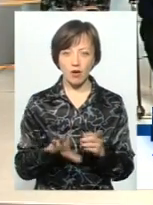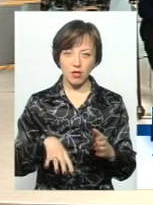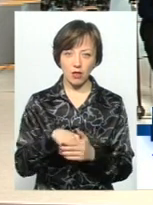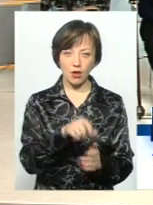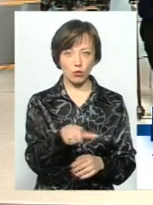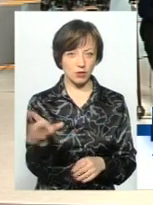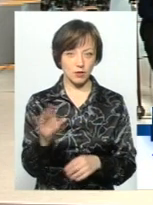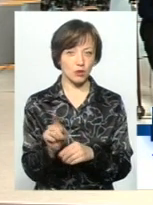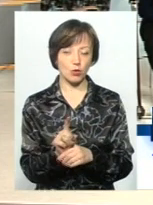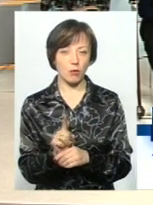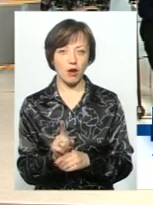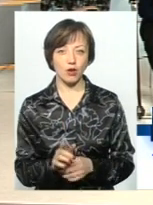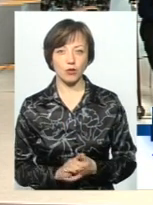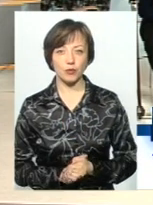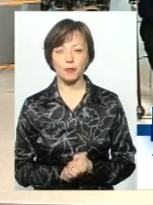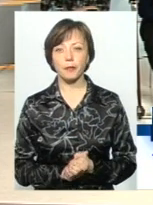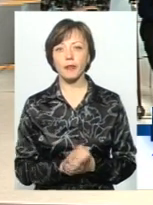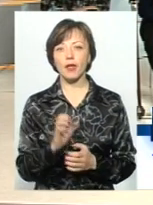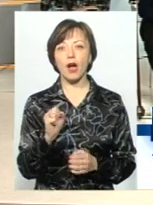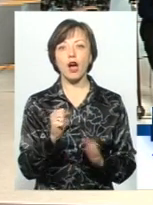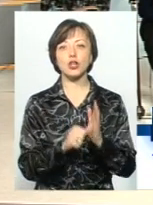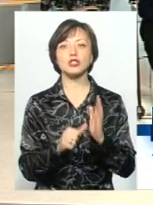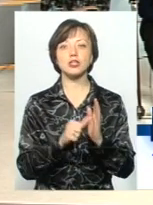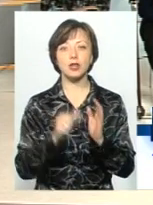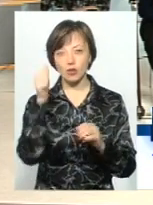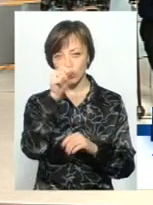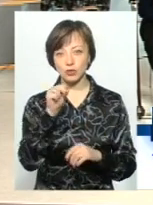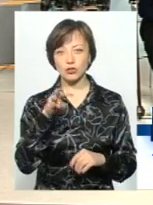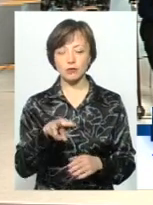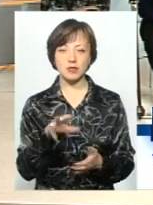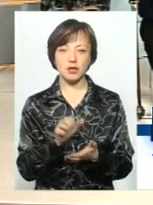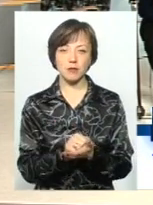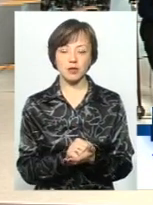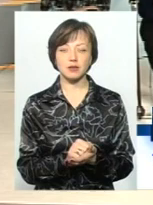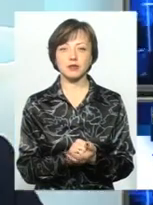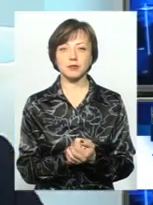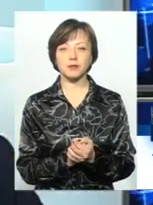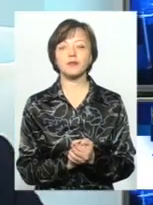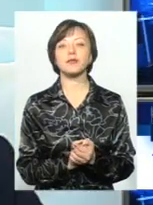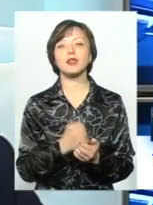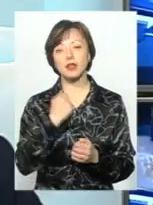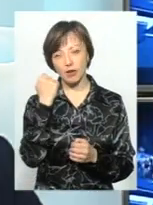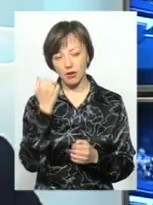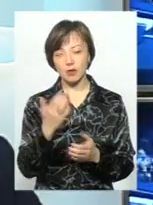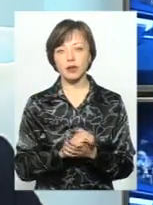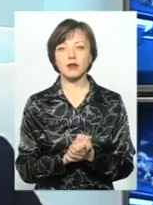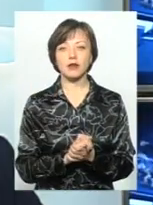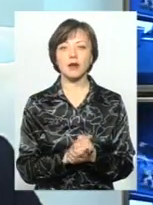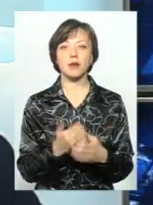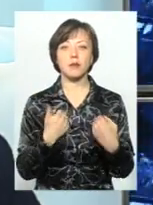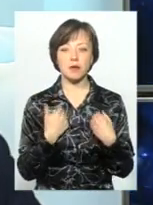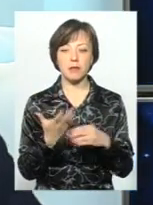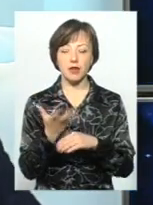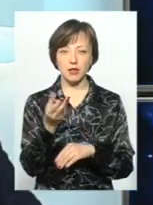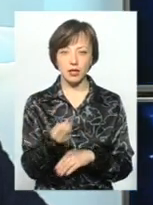і все нормально. А 60 років чим займалися? Я вам дякую. Ми, дякую, ми почули.